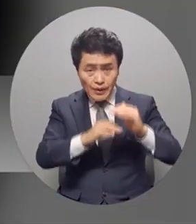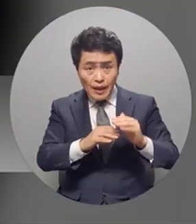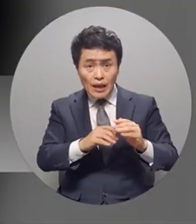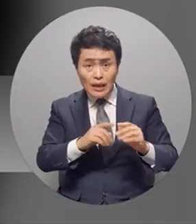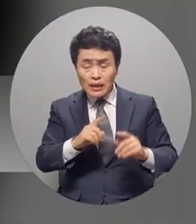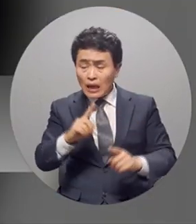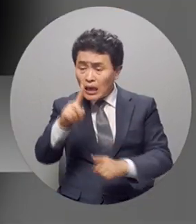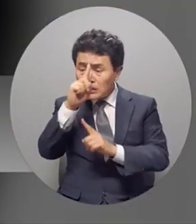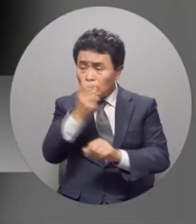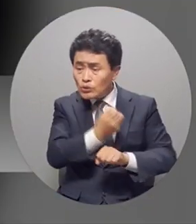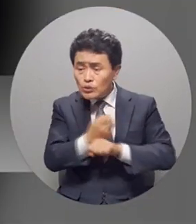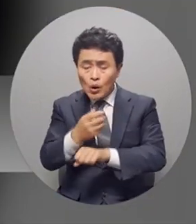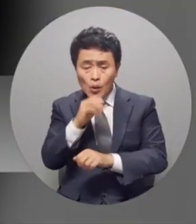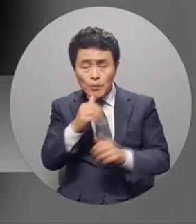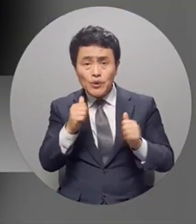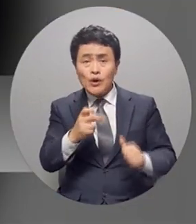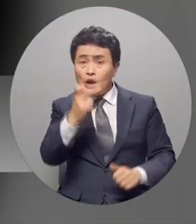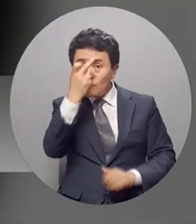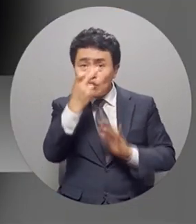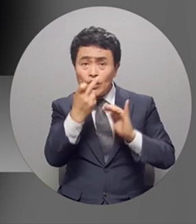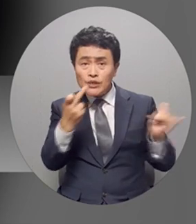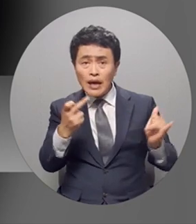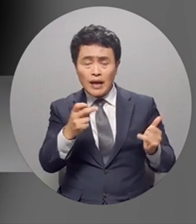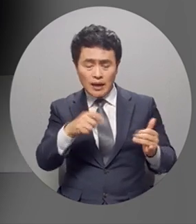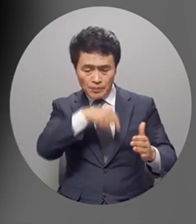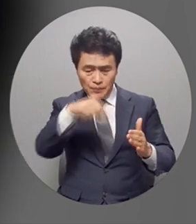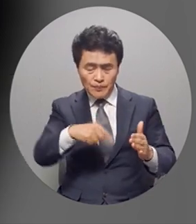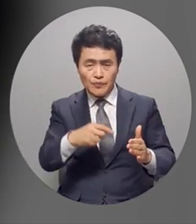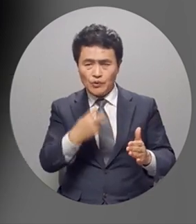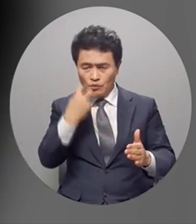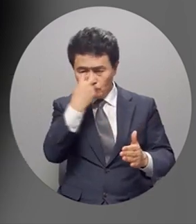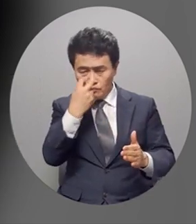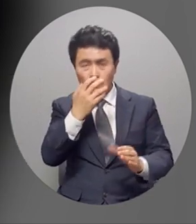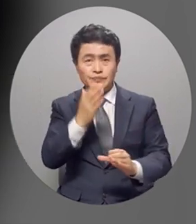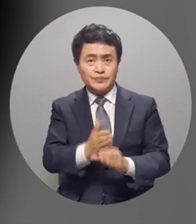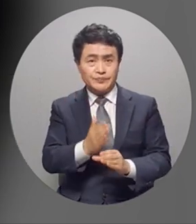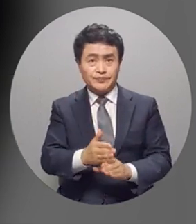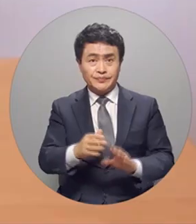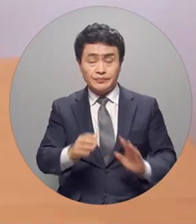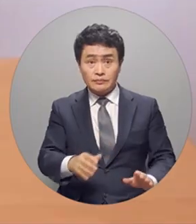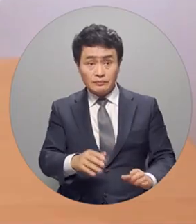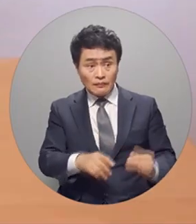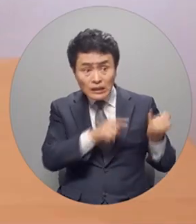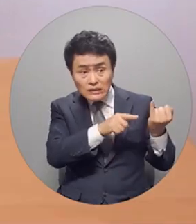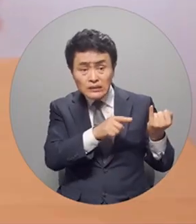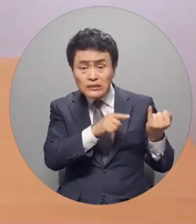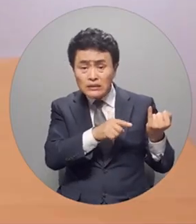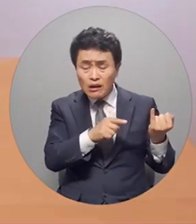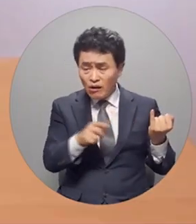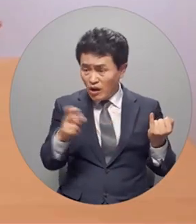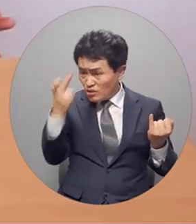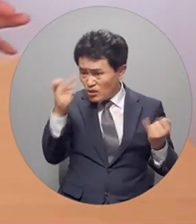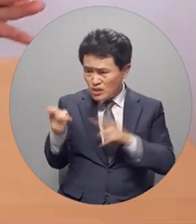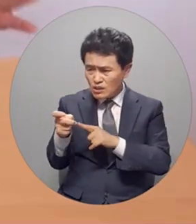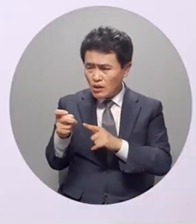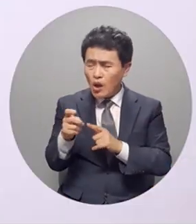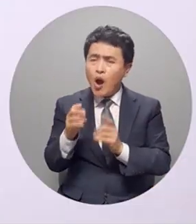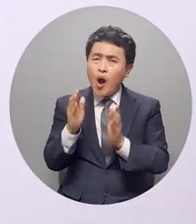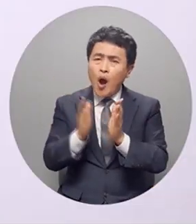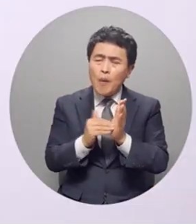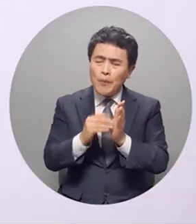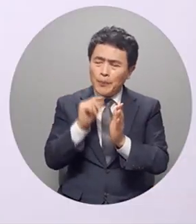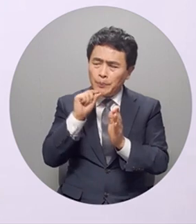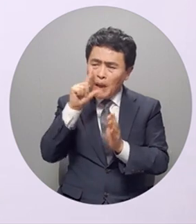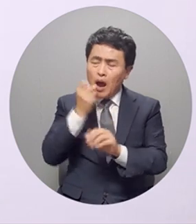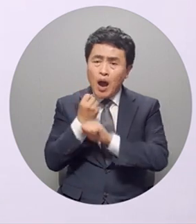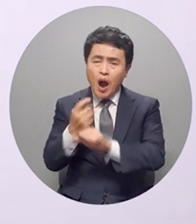씨에게 전달한 변호사 최모 씨도 수사선상에 올랐습니다. 박 씨 측은 최 씨를 업무상 비밀 누설, 공갈 등의